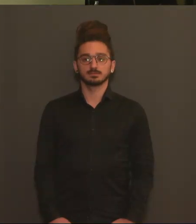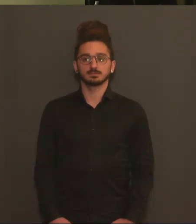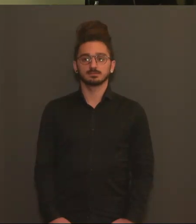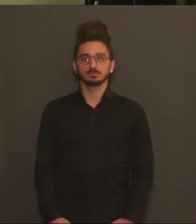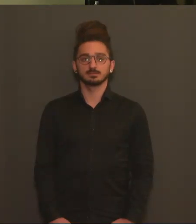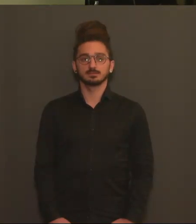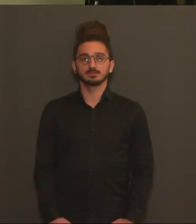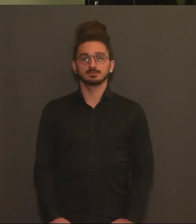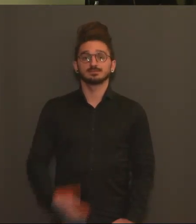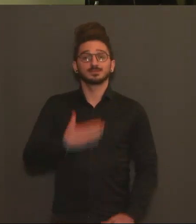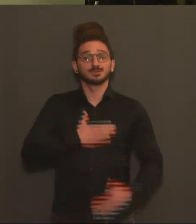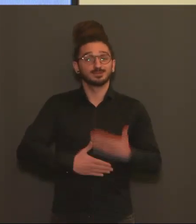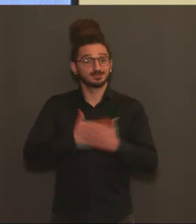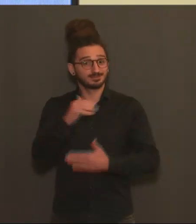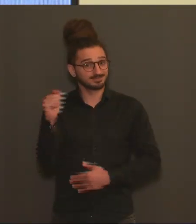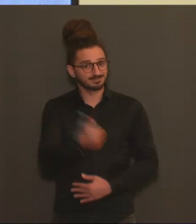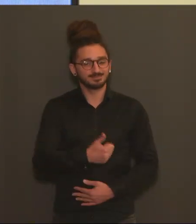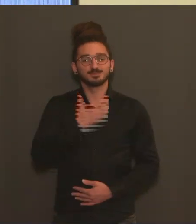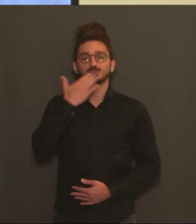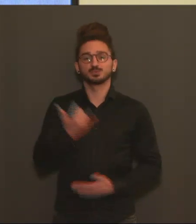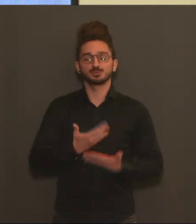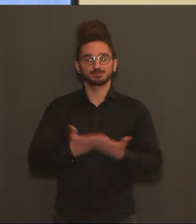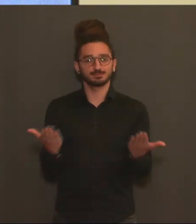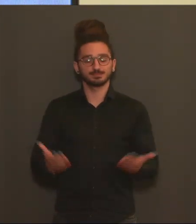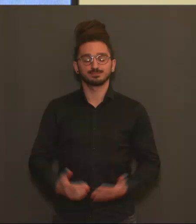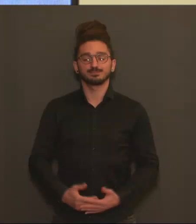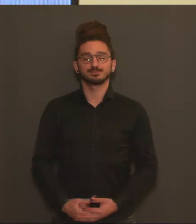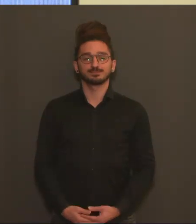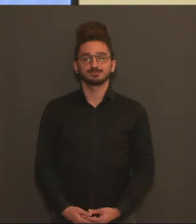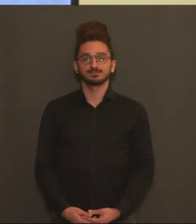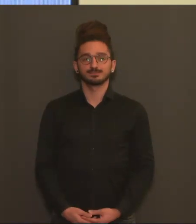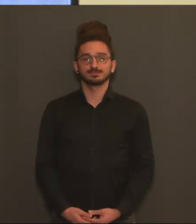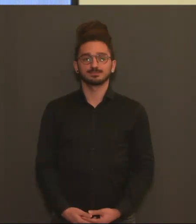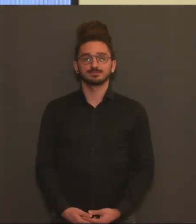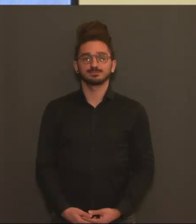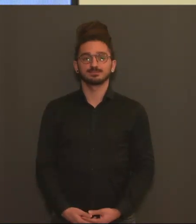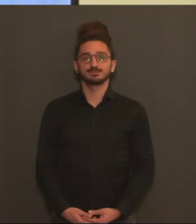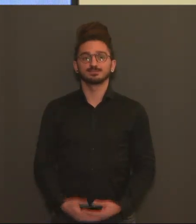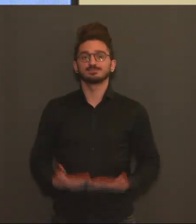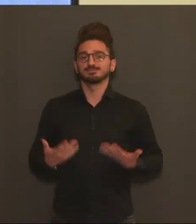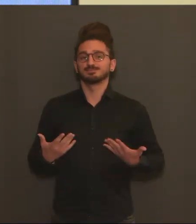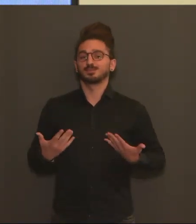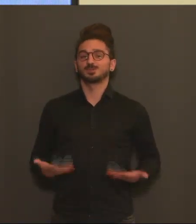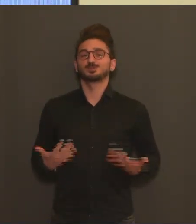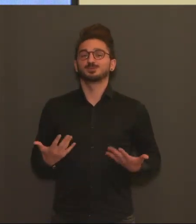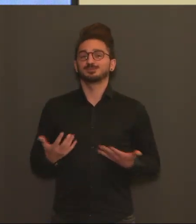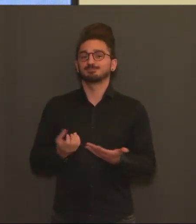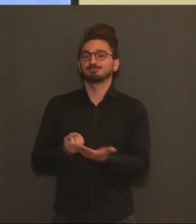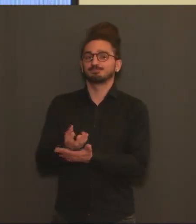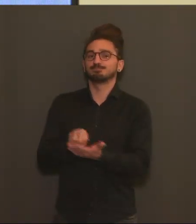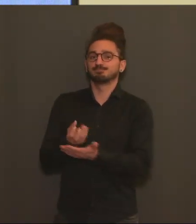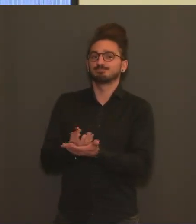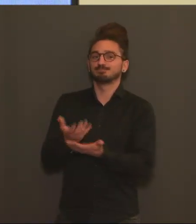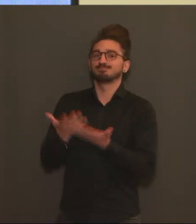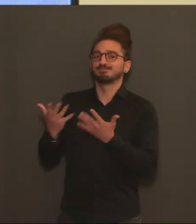Goedendag iedereen, bonjour à toutes, bonjour à tous. Alors le message porteur d'espoir qu'on essaye de vous transmettre déjà depuis quelque temps,